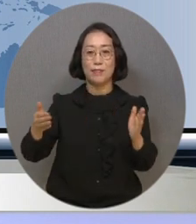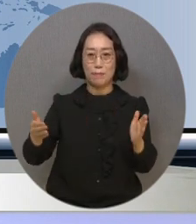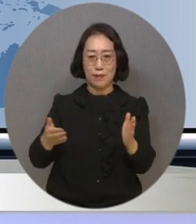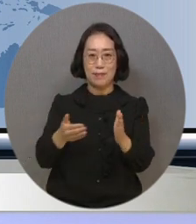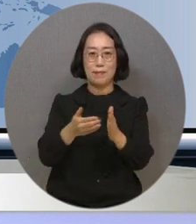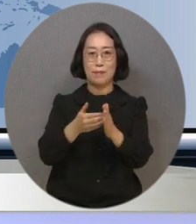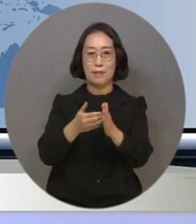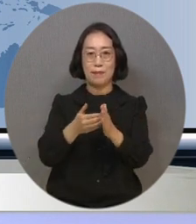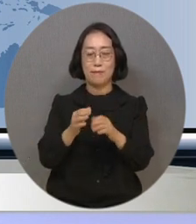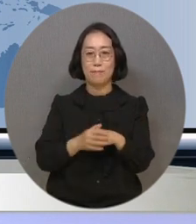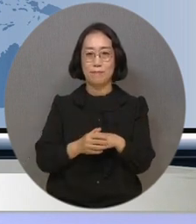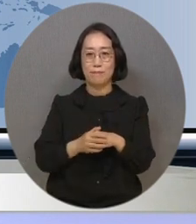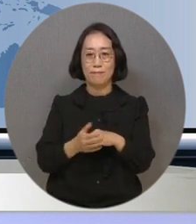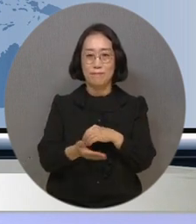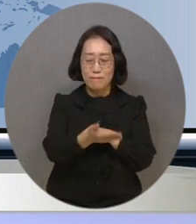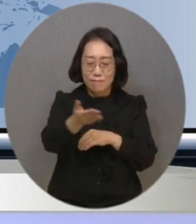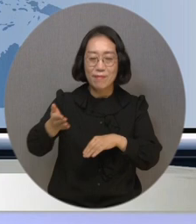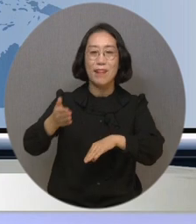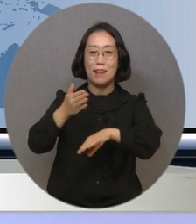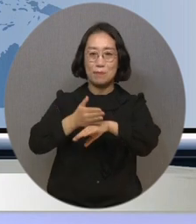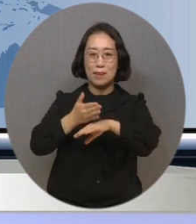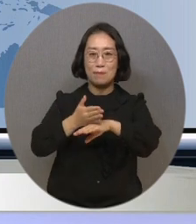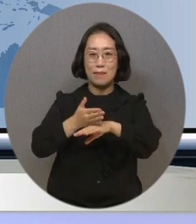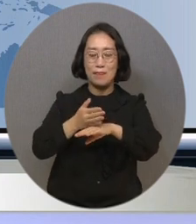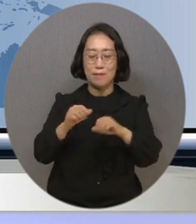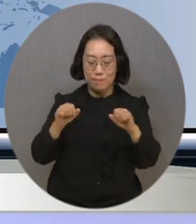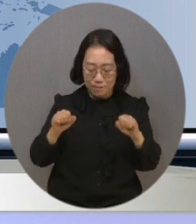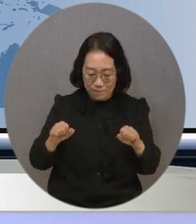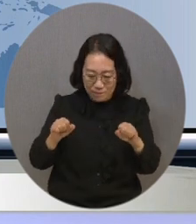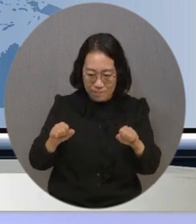24를 마칩니다 시청해 주신 여러분